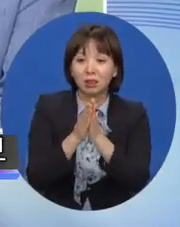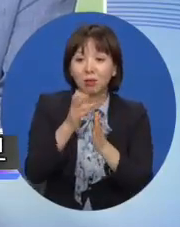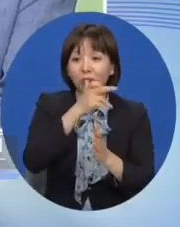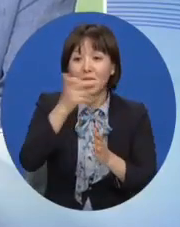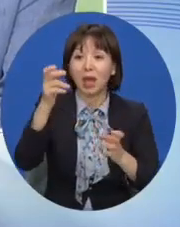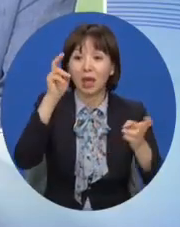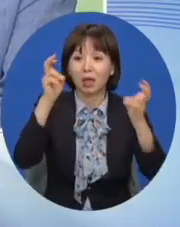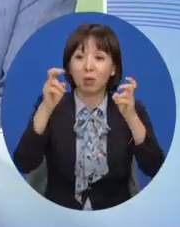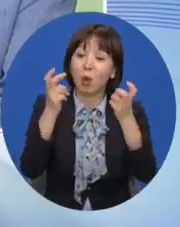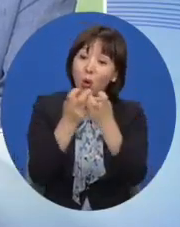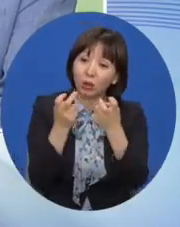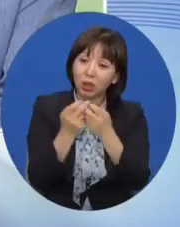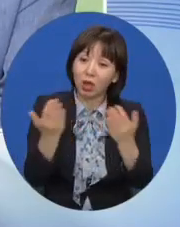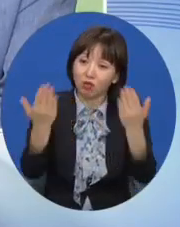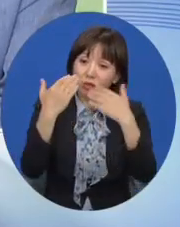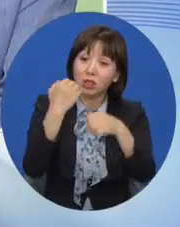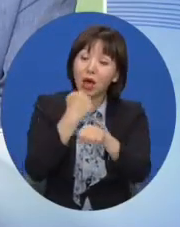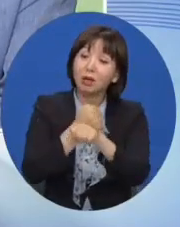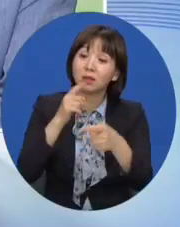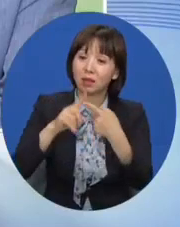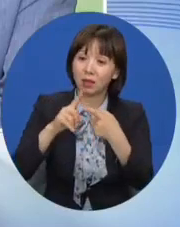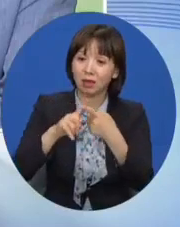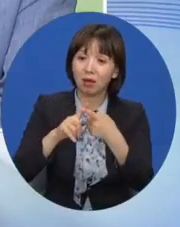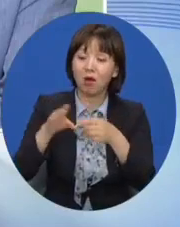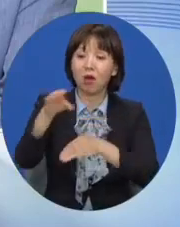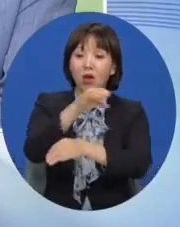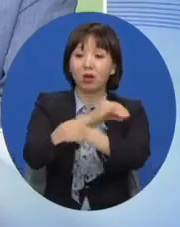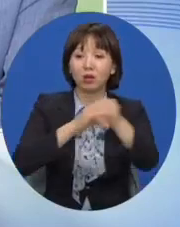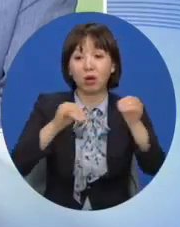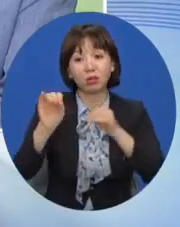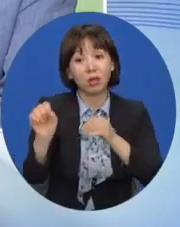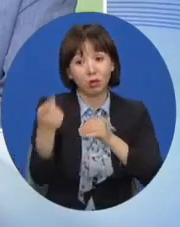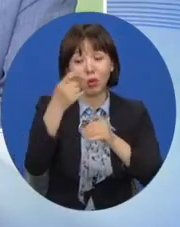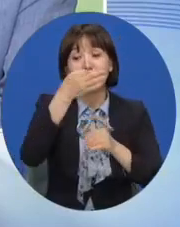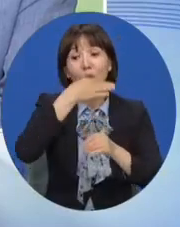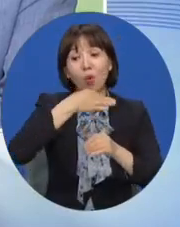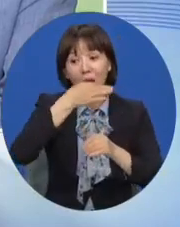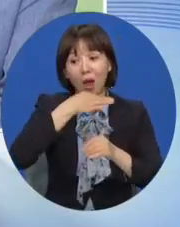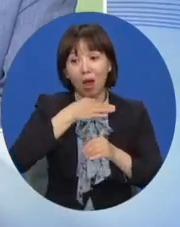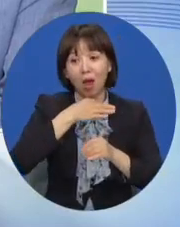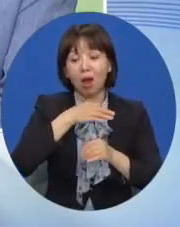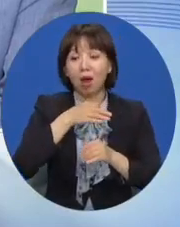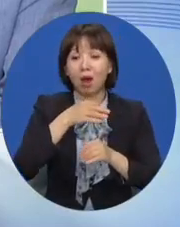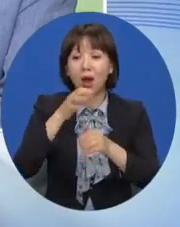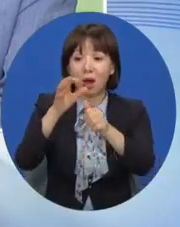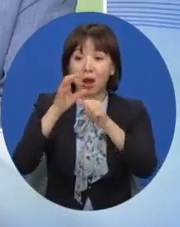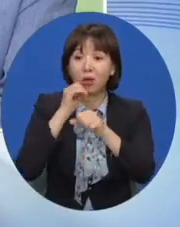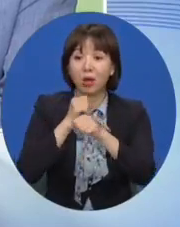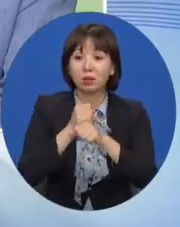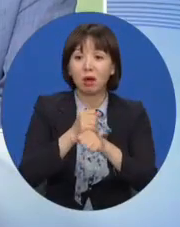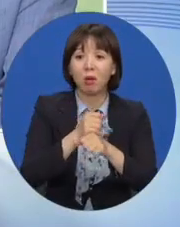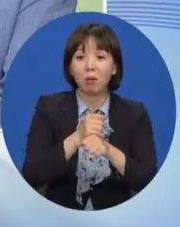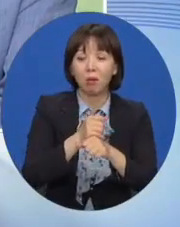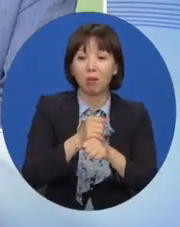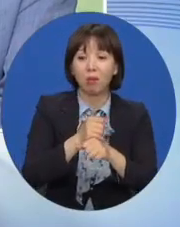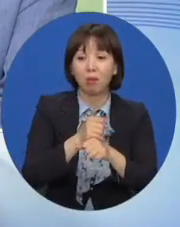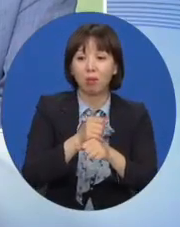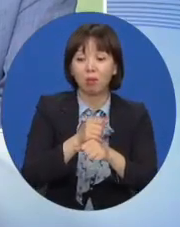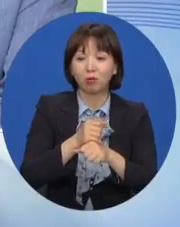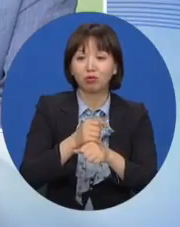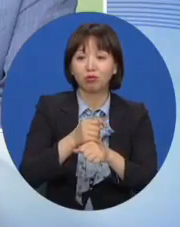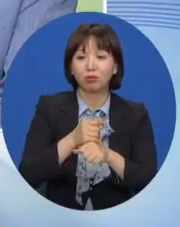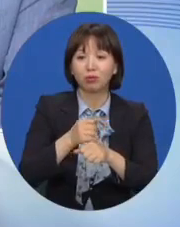어떻게 유치할 것이냐. 그 유치해서 경제 유발 효과가 나타나가지고 아까 제가 말씀드렸던 하드보다는 소프트웨어적인